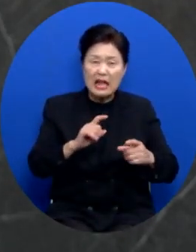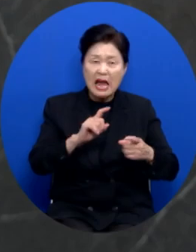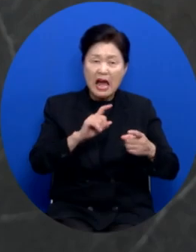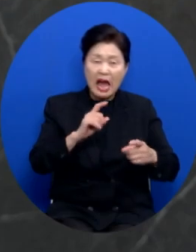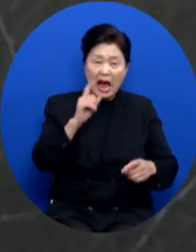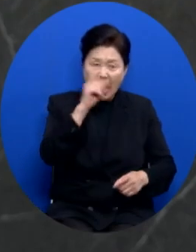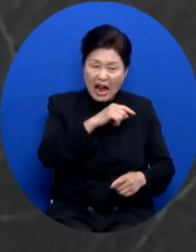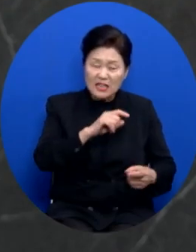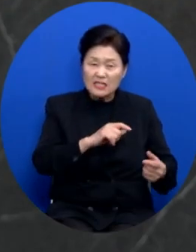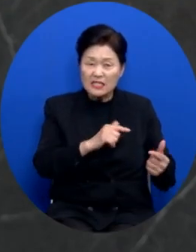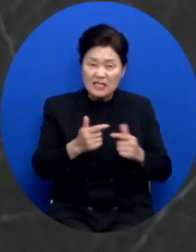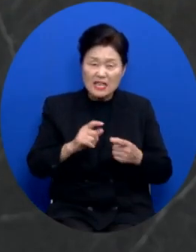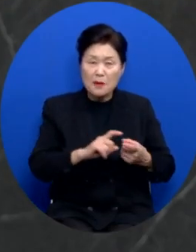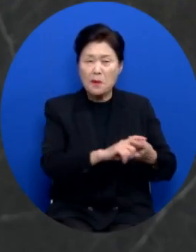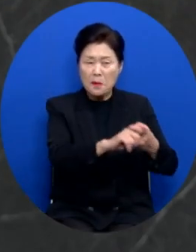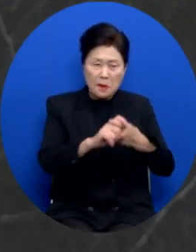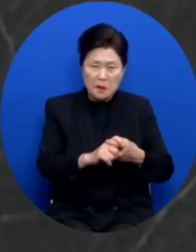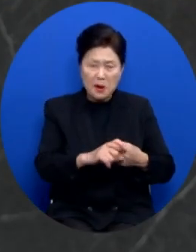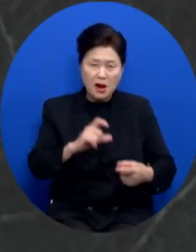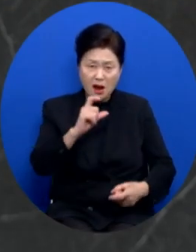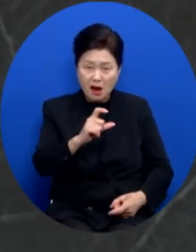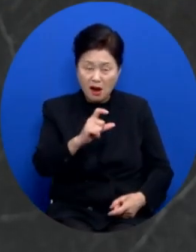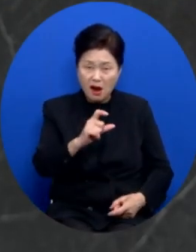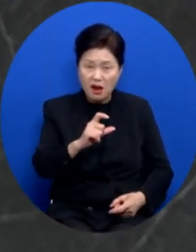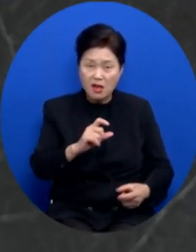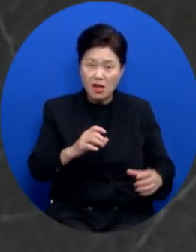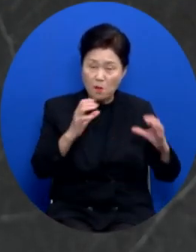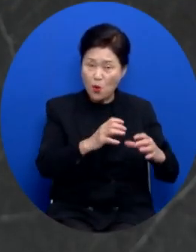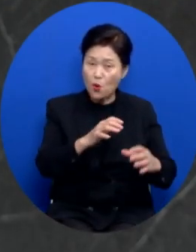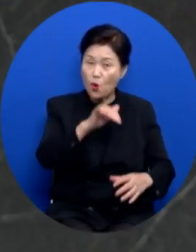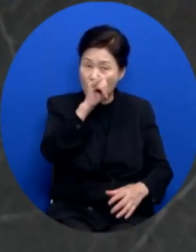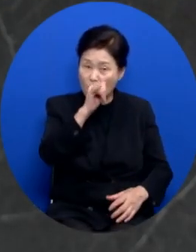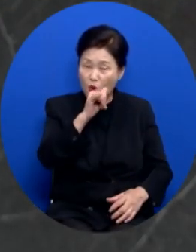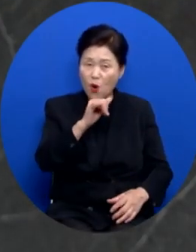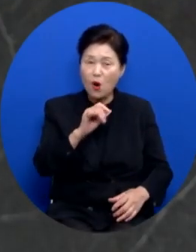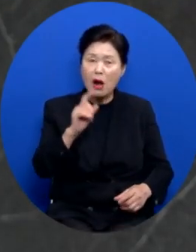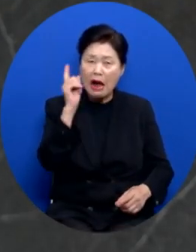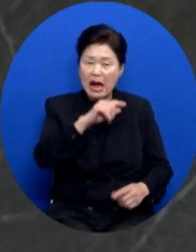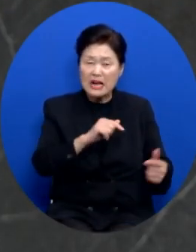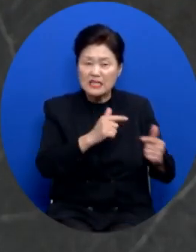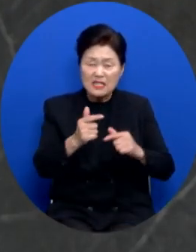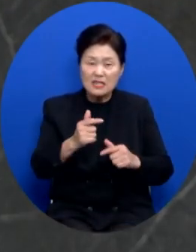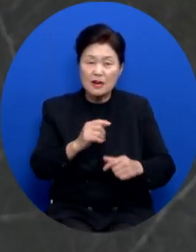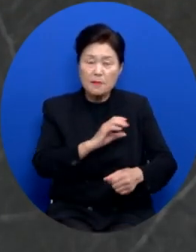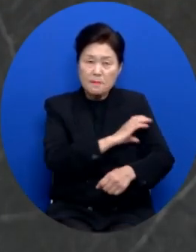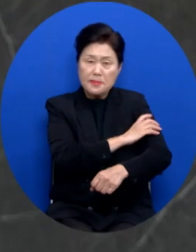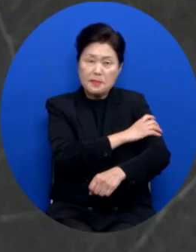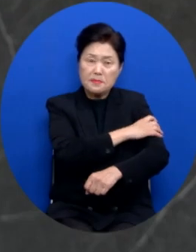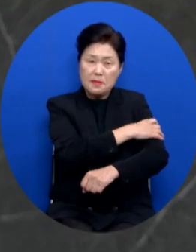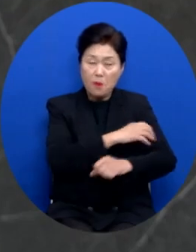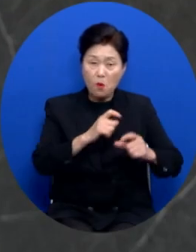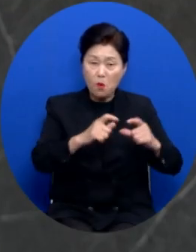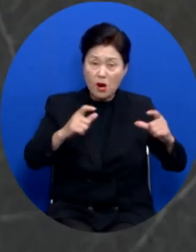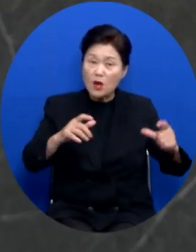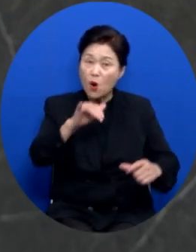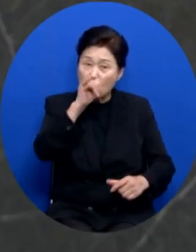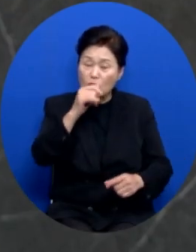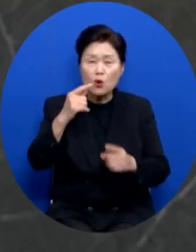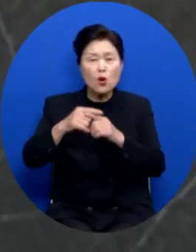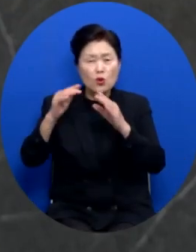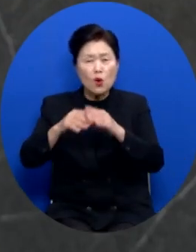더 강해지고 계속해서 악은 세력을 확장하고 있는데 교회는 자꾸 흩어 놓으려고 하는